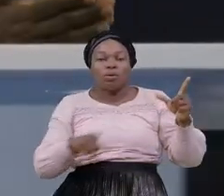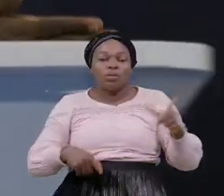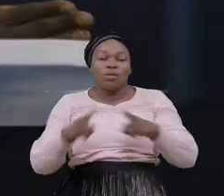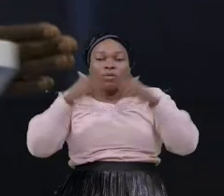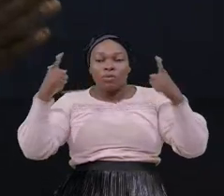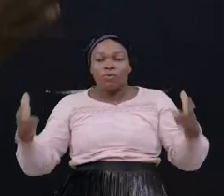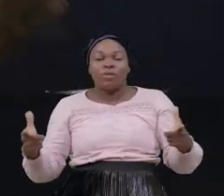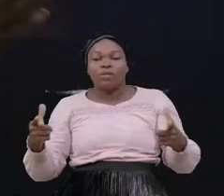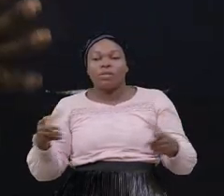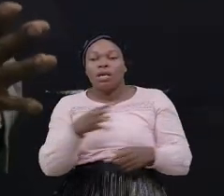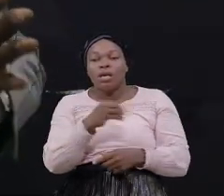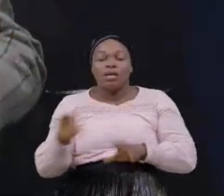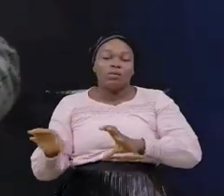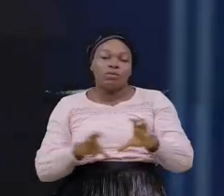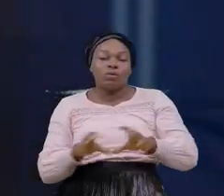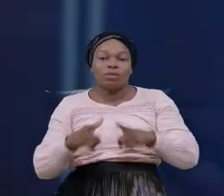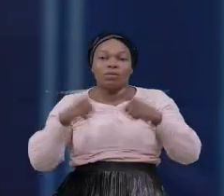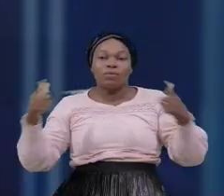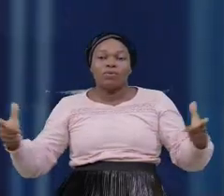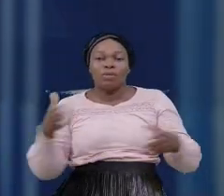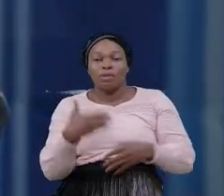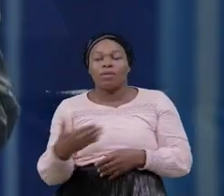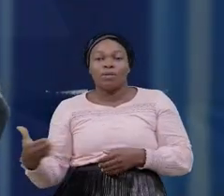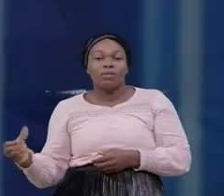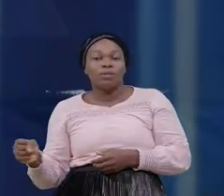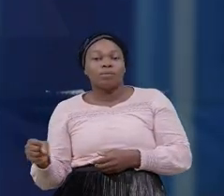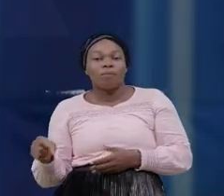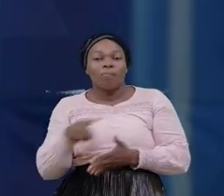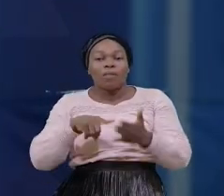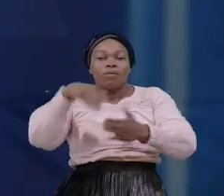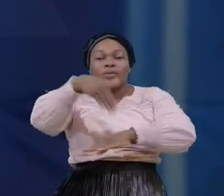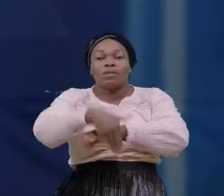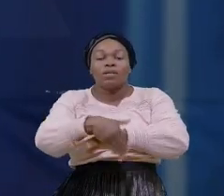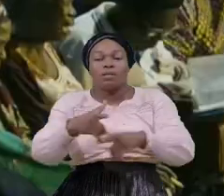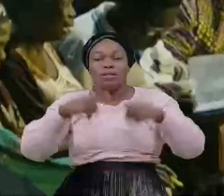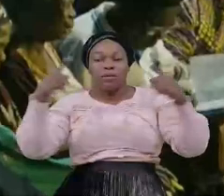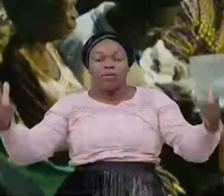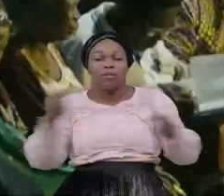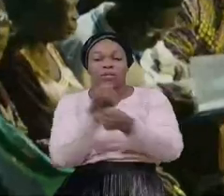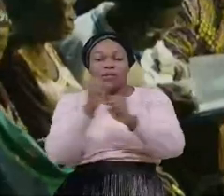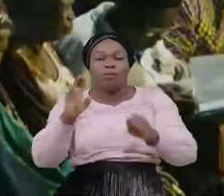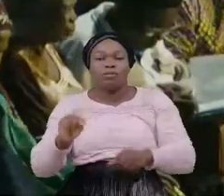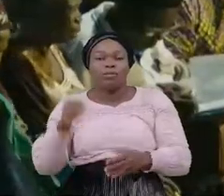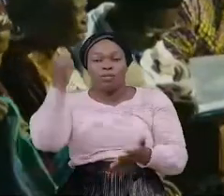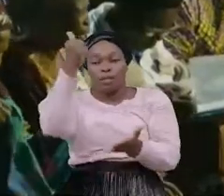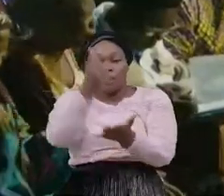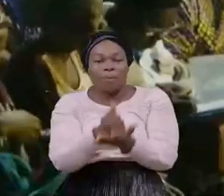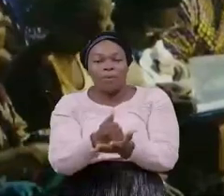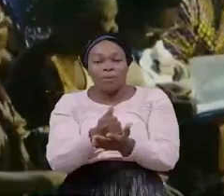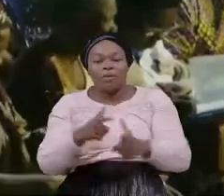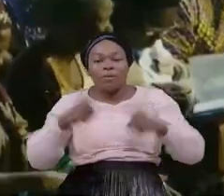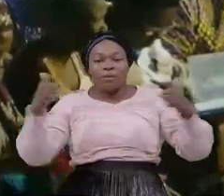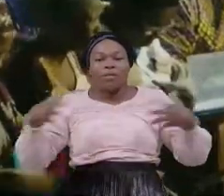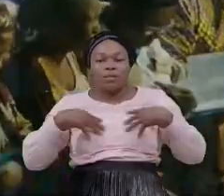grand. Et il fait de grandes choses. Ce soir, un grand salut pour vous. Une